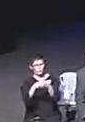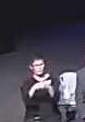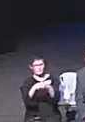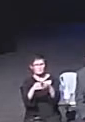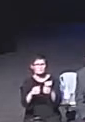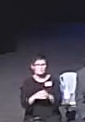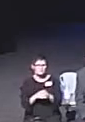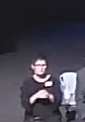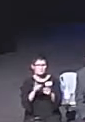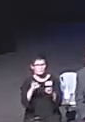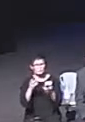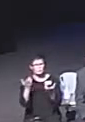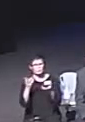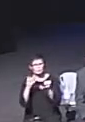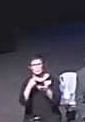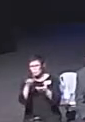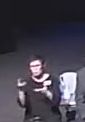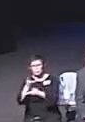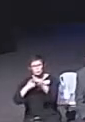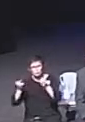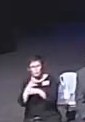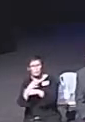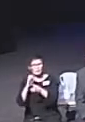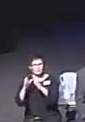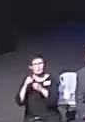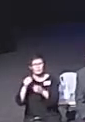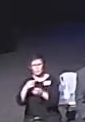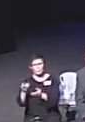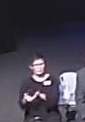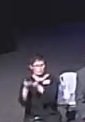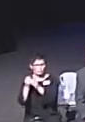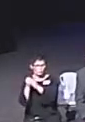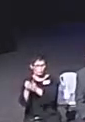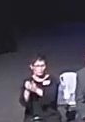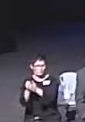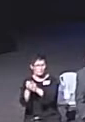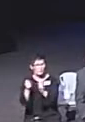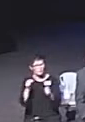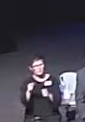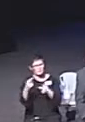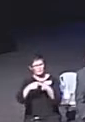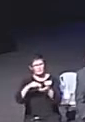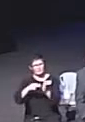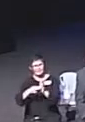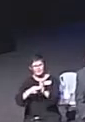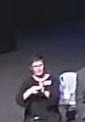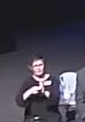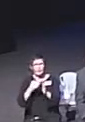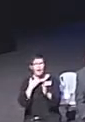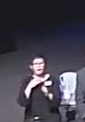toiminnot, chat kautta some, on sitä sitten tukemassa. Tekniset haasteet, ääni edellä